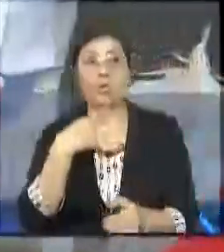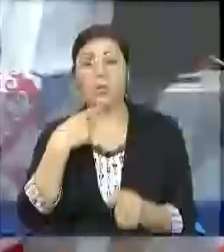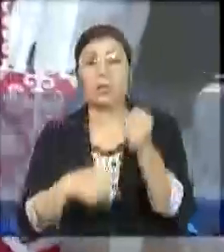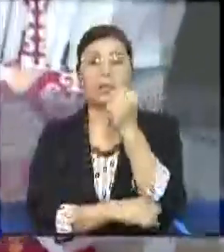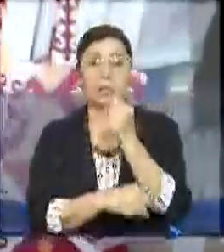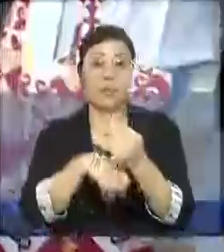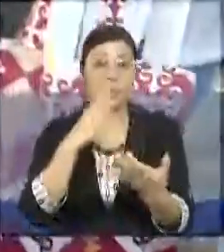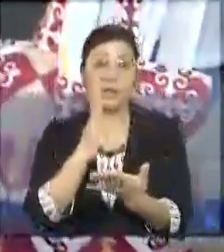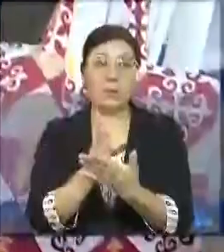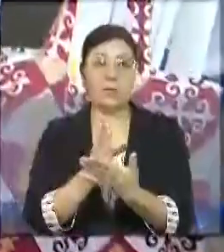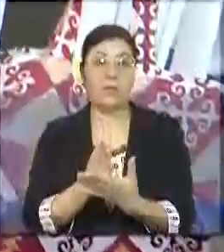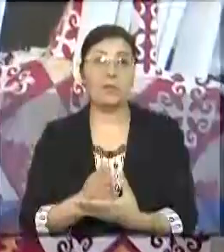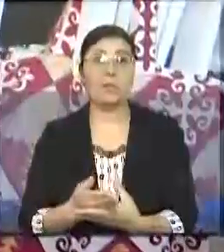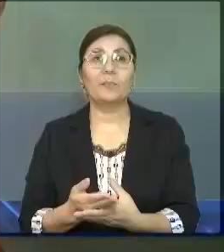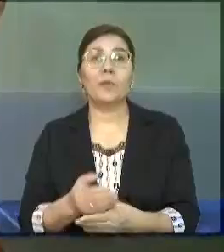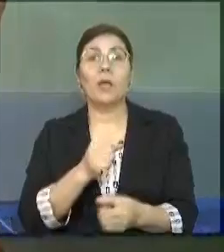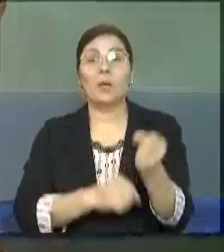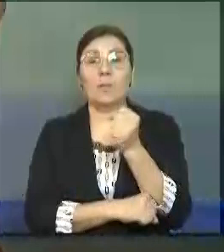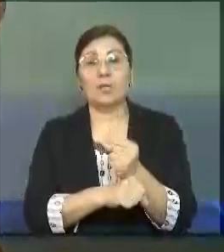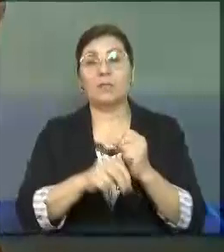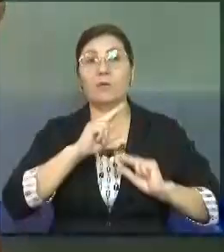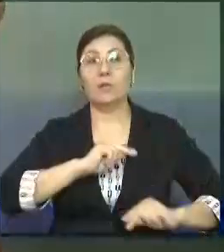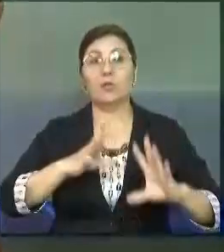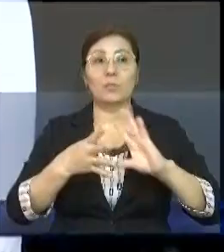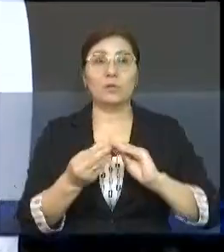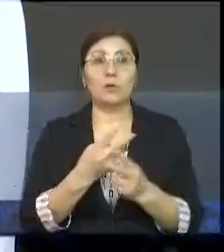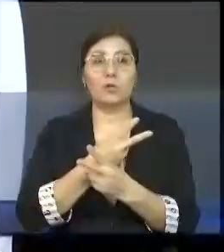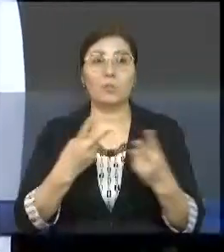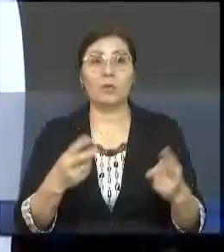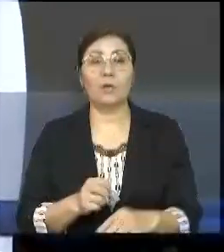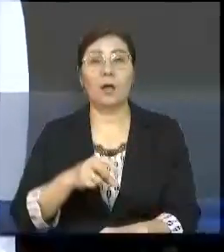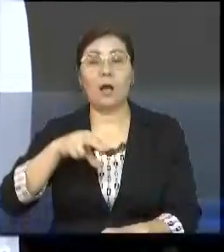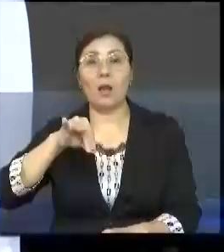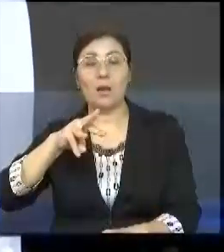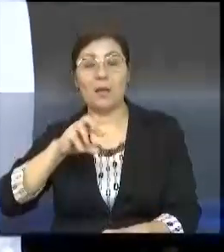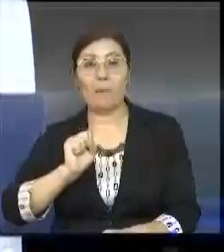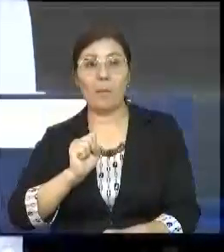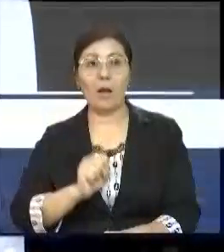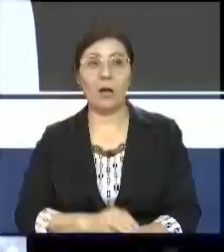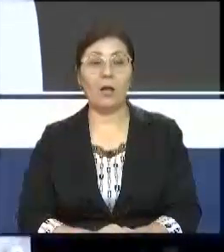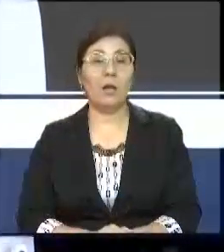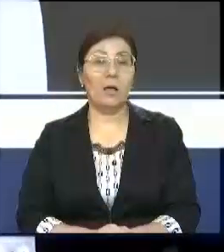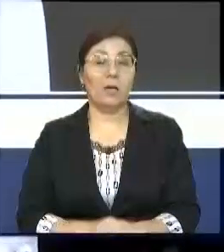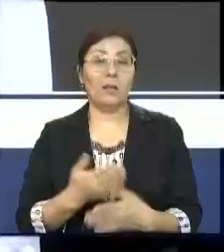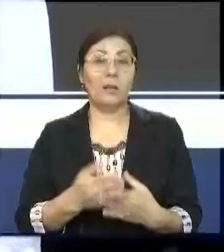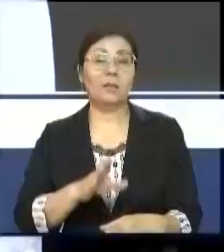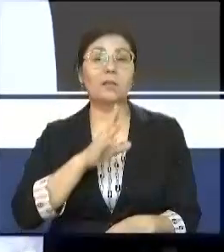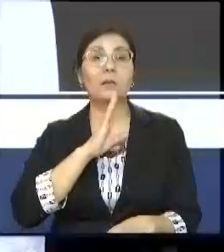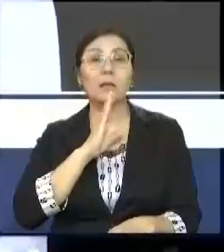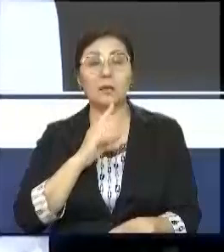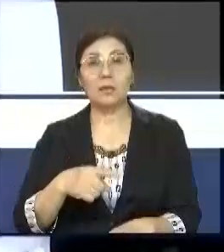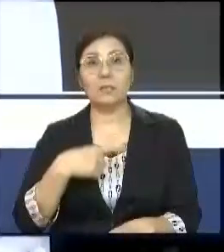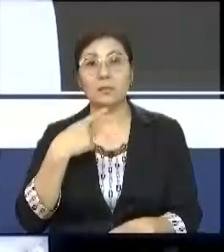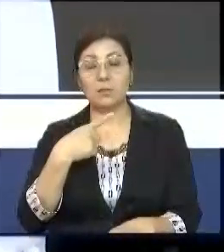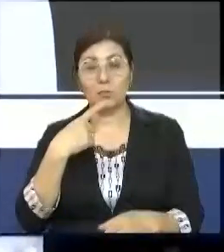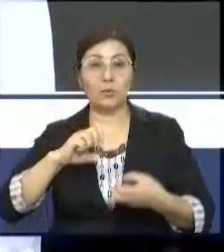жасалған қолдау. Мамандар атқарған жұмыстың нәтижесі көріне бастады. Алима деген қызымыз тұтықпамен ауырып сөйлей алмайтын еді.